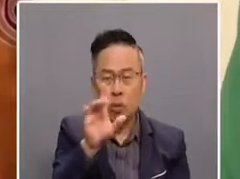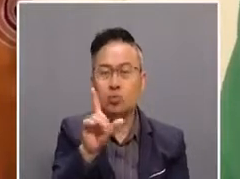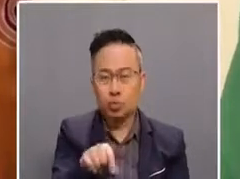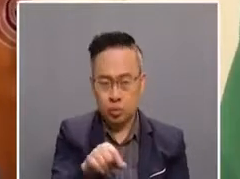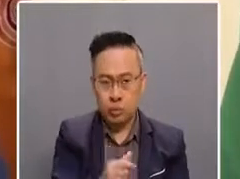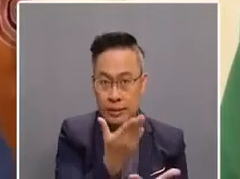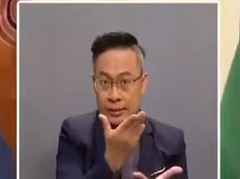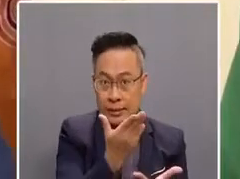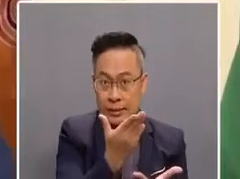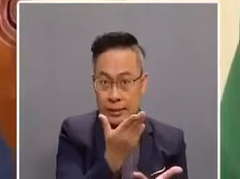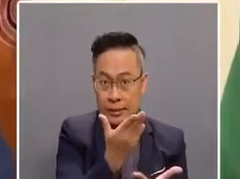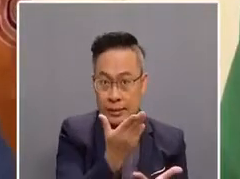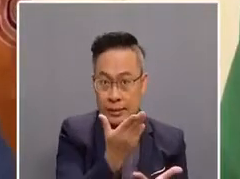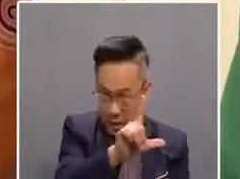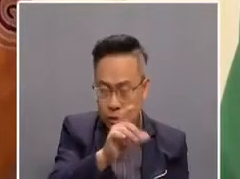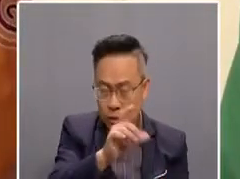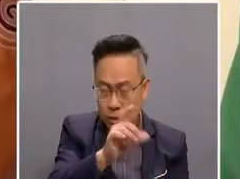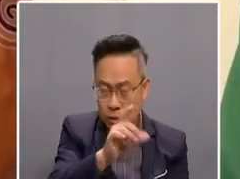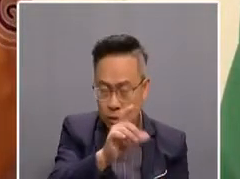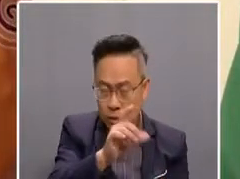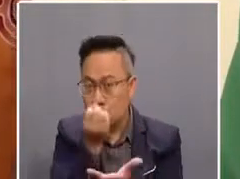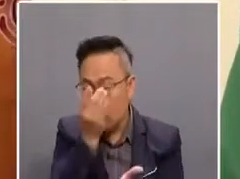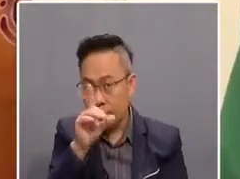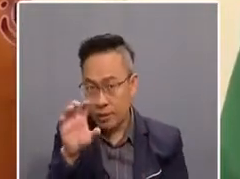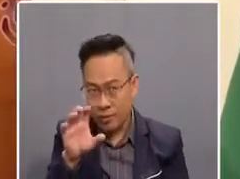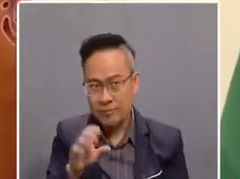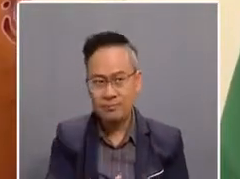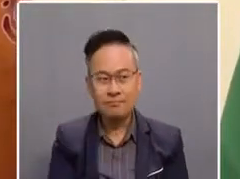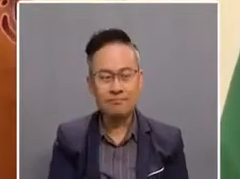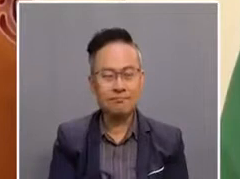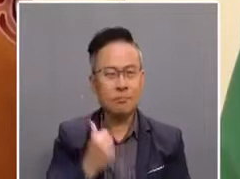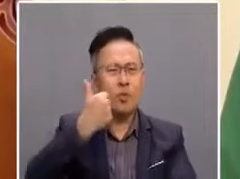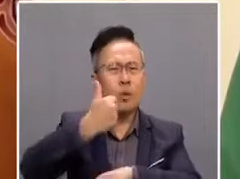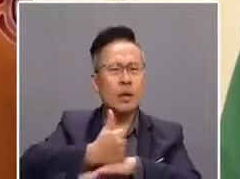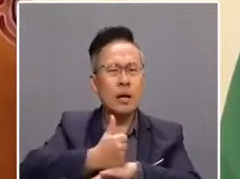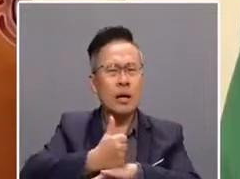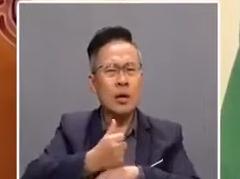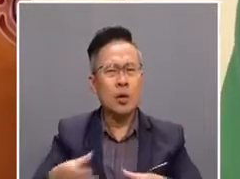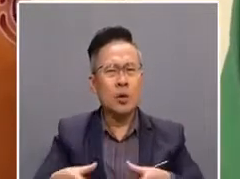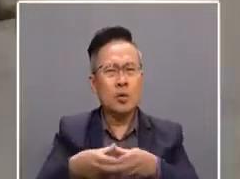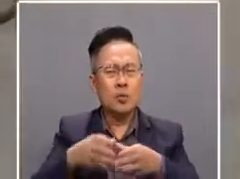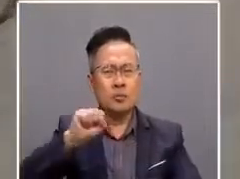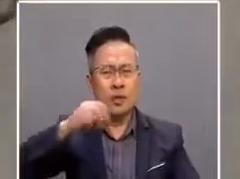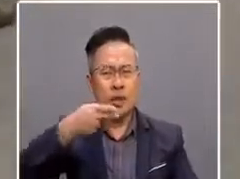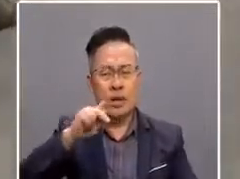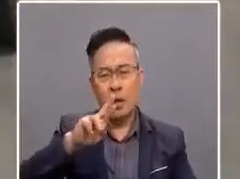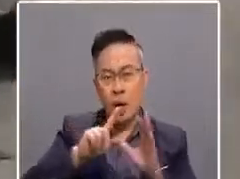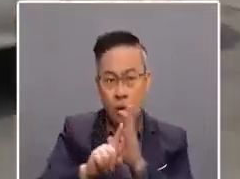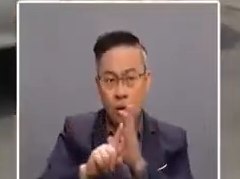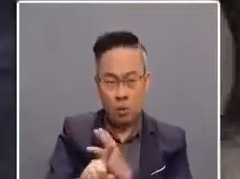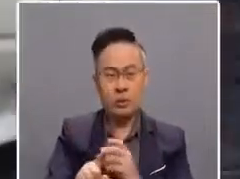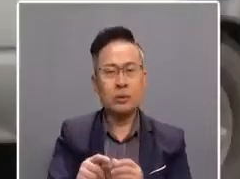นี่ยสหกรณ์ยางบ่อทองไปซื้อยางจังหวัดใดจะทำ